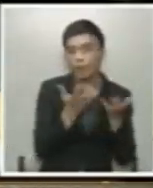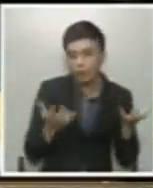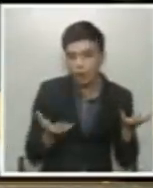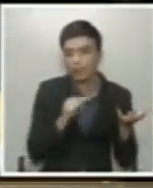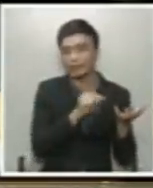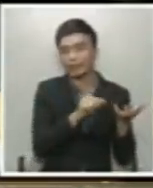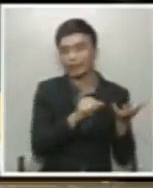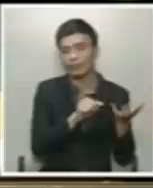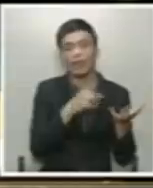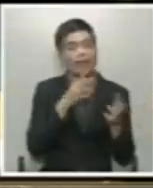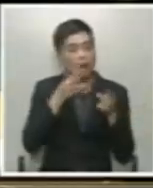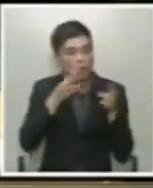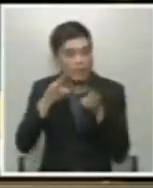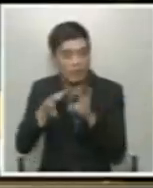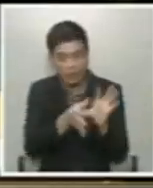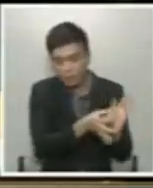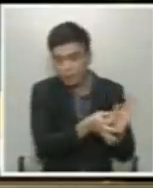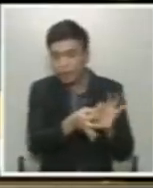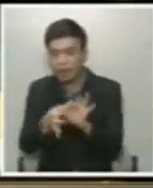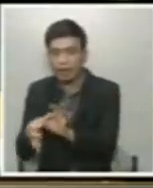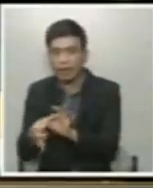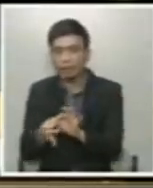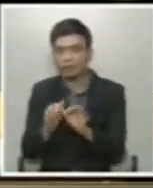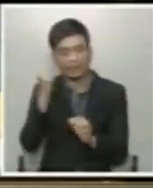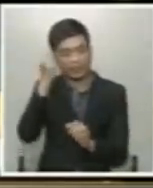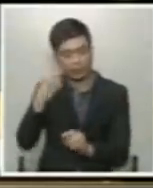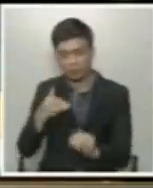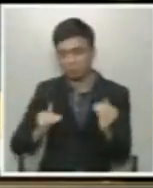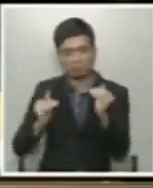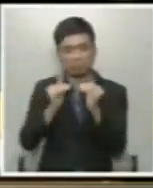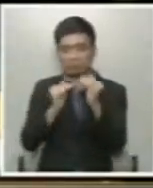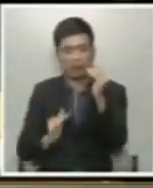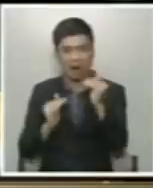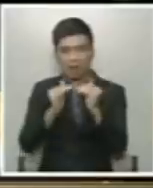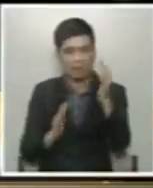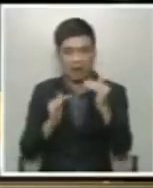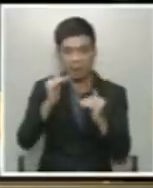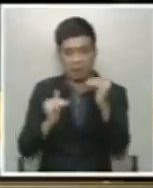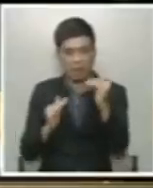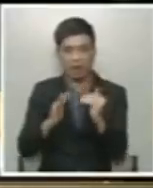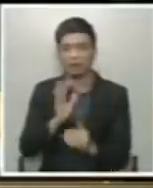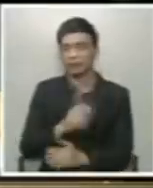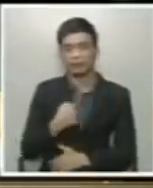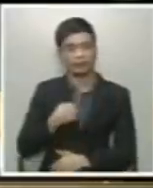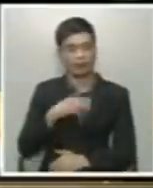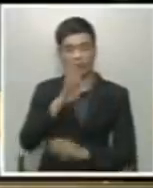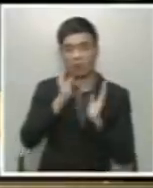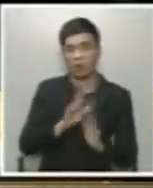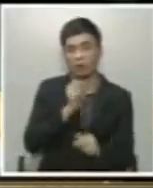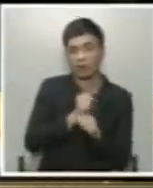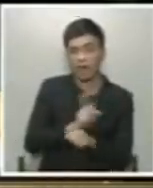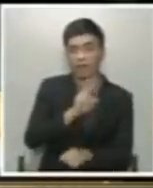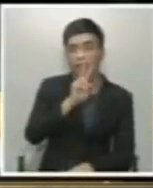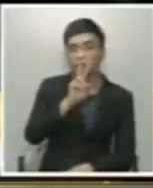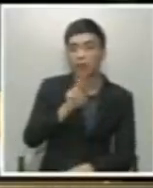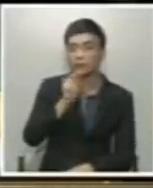แล้วมันจะต่อกันได้ยังไงเพราะผมคิดว่ามันไม่เป็นธรรมที่จะให้ผมหัดแรงงาน 20,000 คนแล้วก็เป็นกรรมก